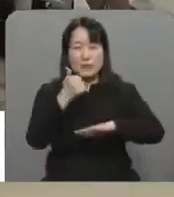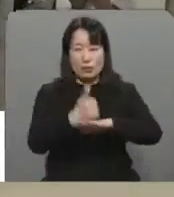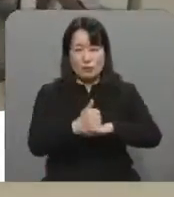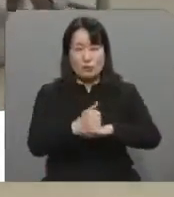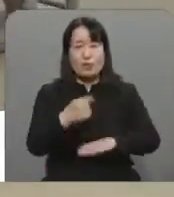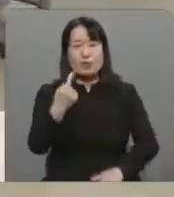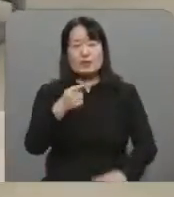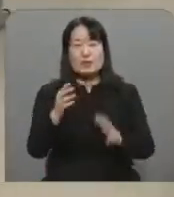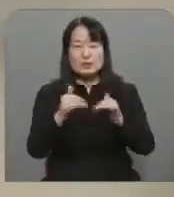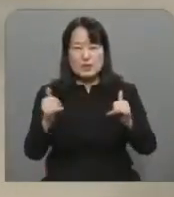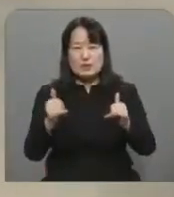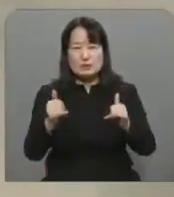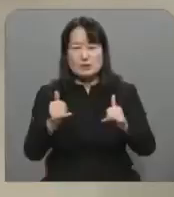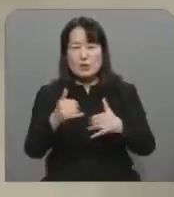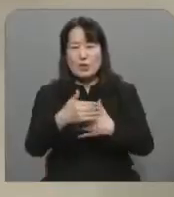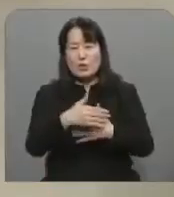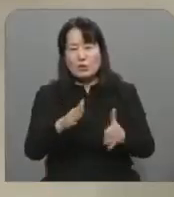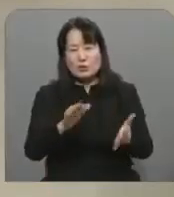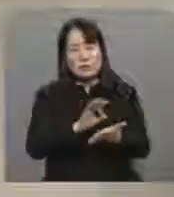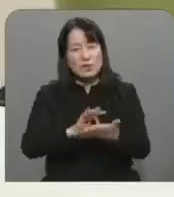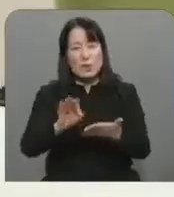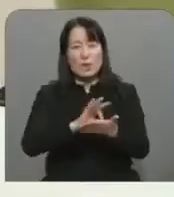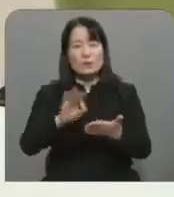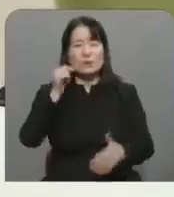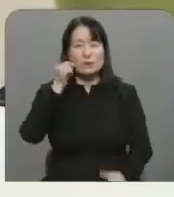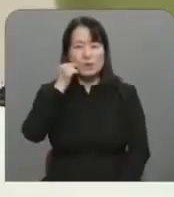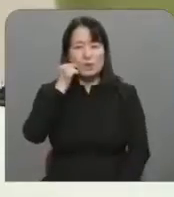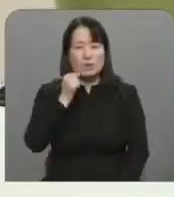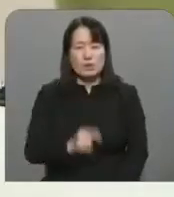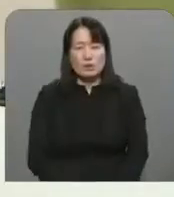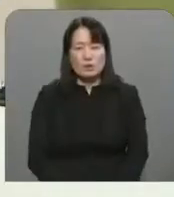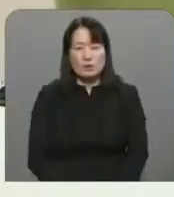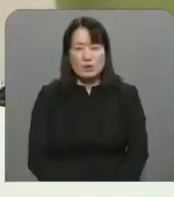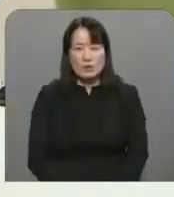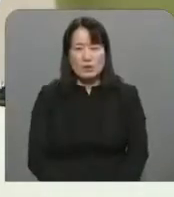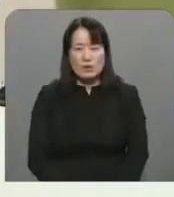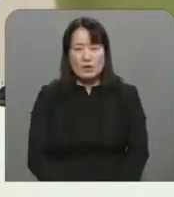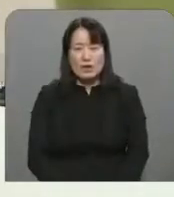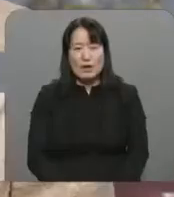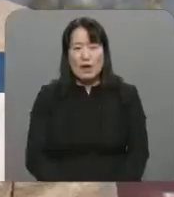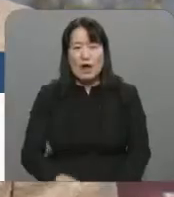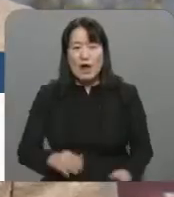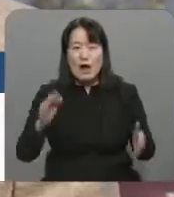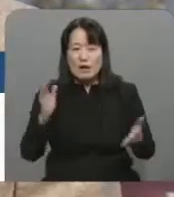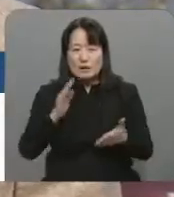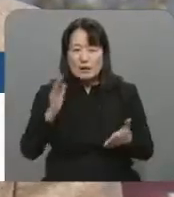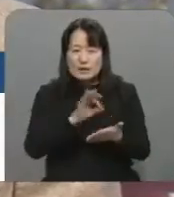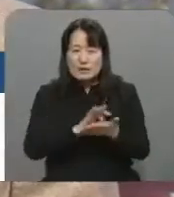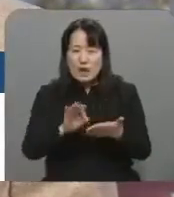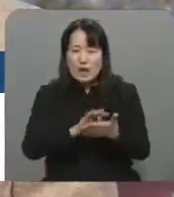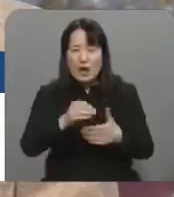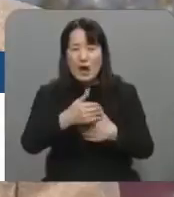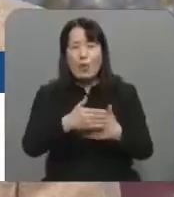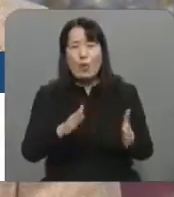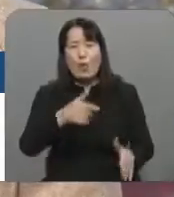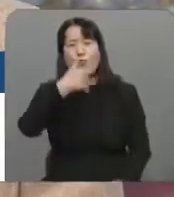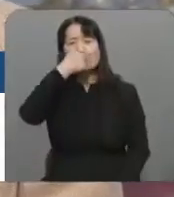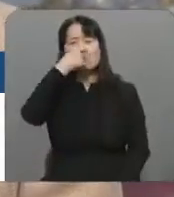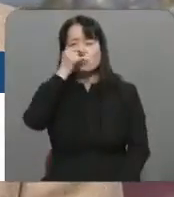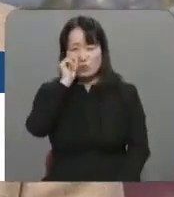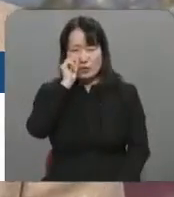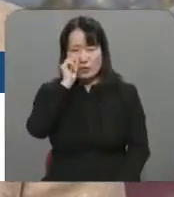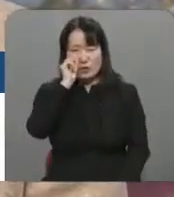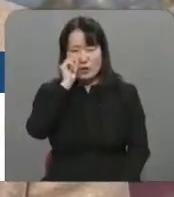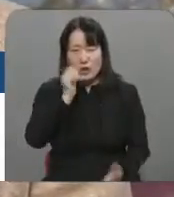1,000명은 돌봄교실을 이용할 수 없게 된 겁니다. 학생들이 또 돌봄을 교실 공간을 이용할 수 있는 공간이 부족하고 또